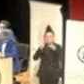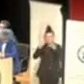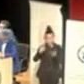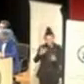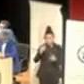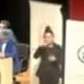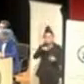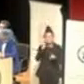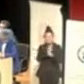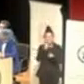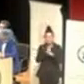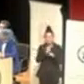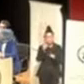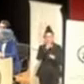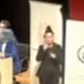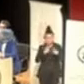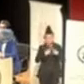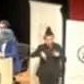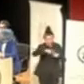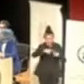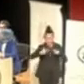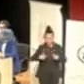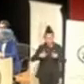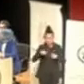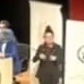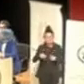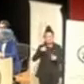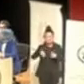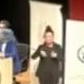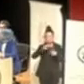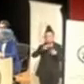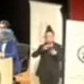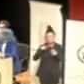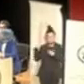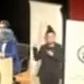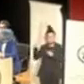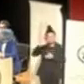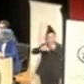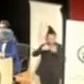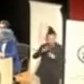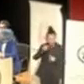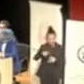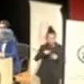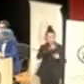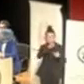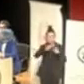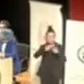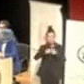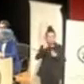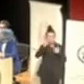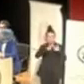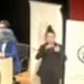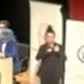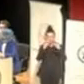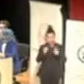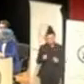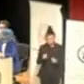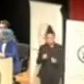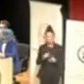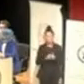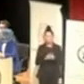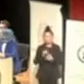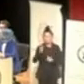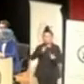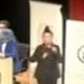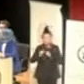taş plaklardan. Şu an projenin ikinci aşamasına geçildi ve lise öğrencileri üyelerimiz için üniversiteye hazırlık test